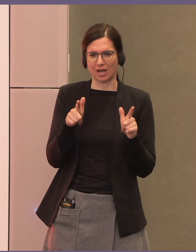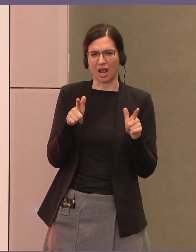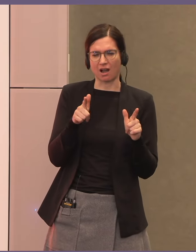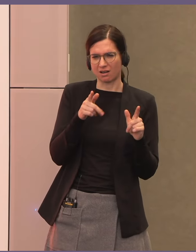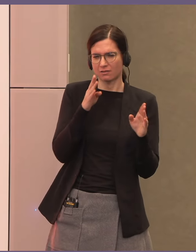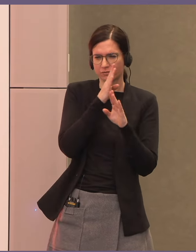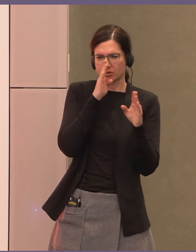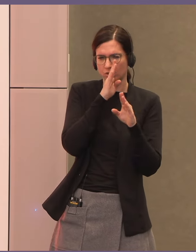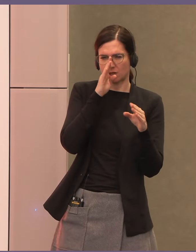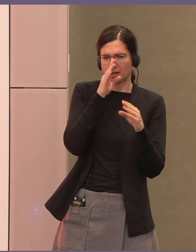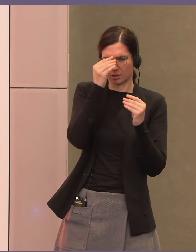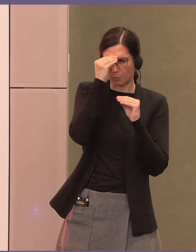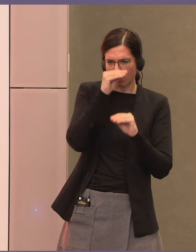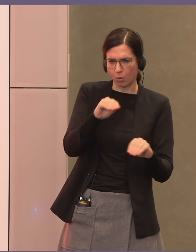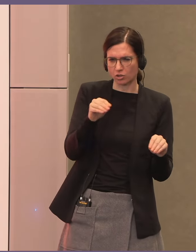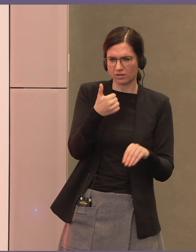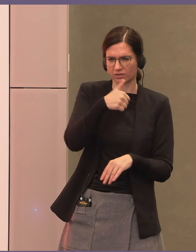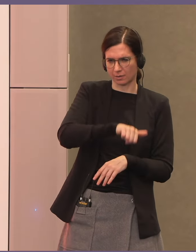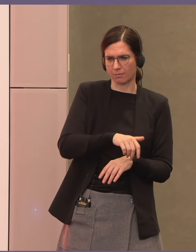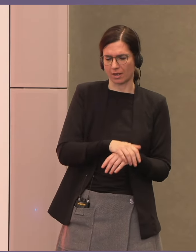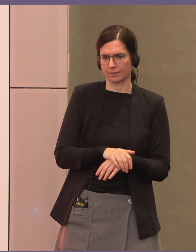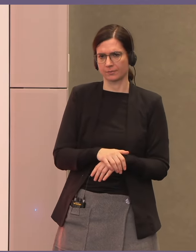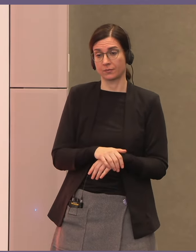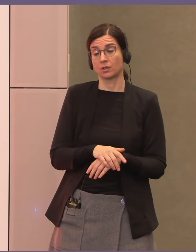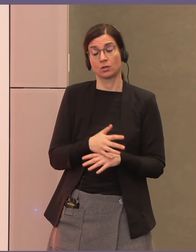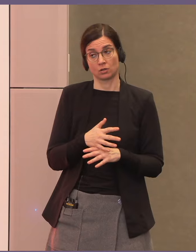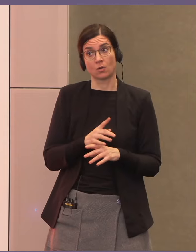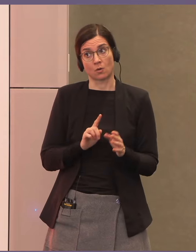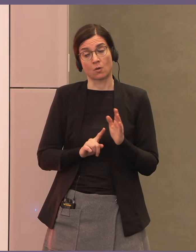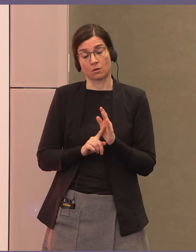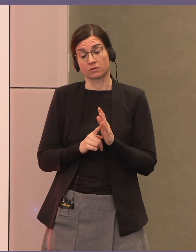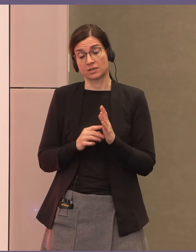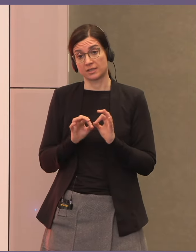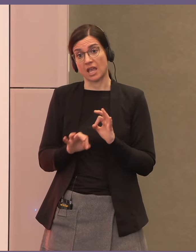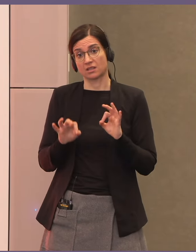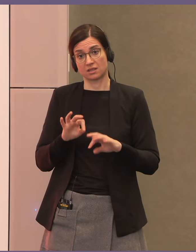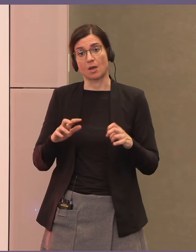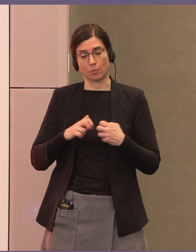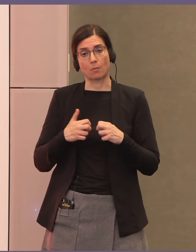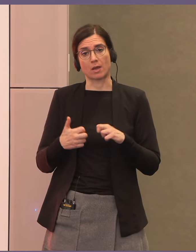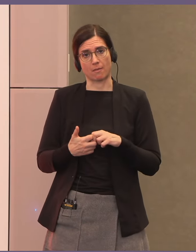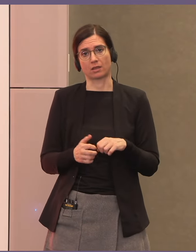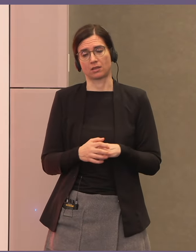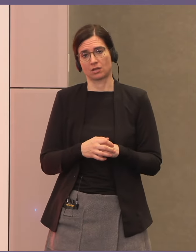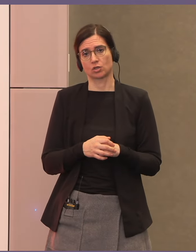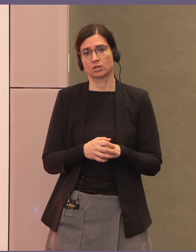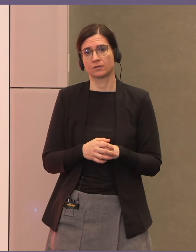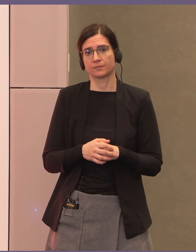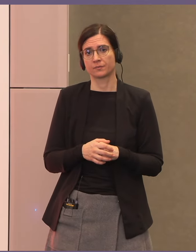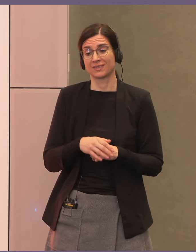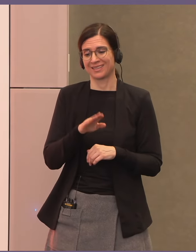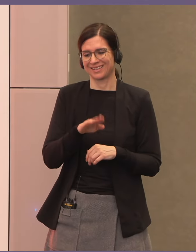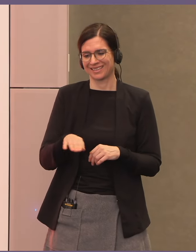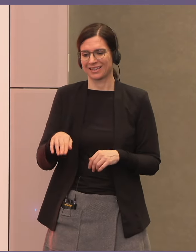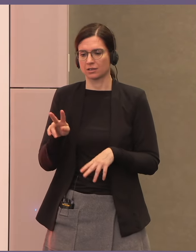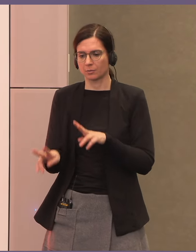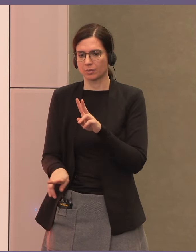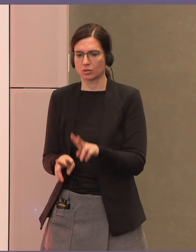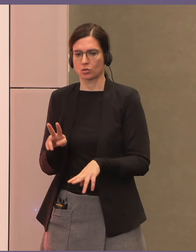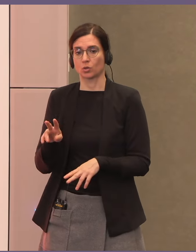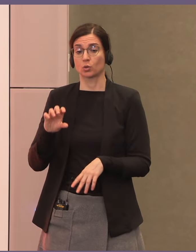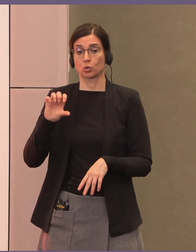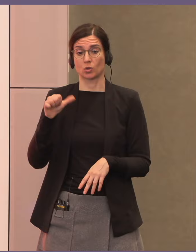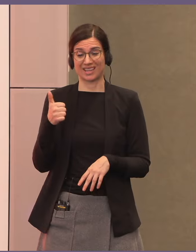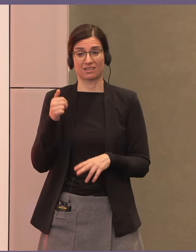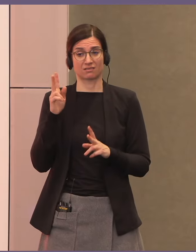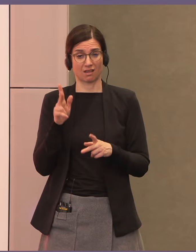Politiken mit Gleichstellungspotenzial höchst problematisch. In Bezug auf Kinderbetreuung kann erstens